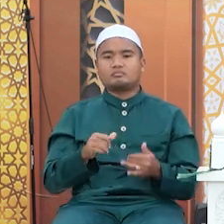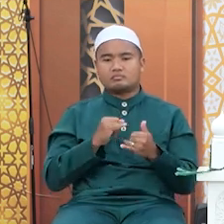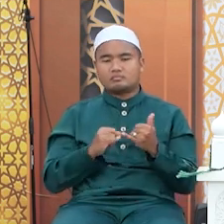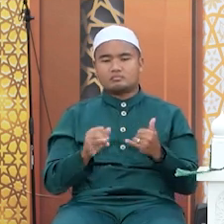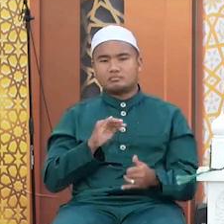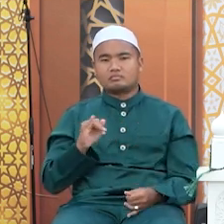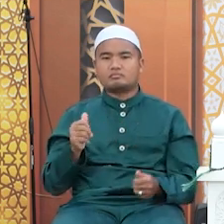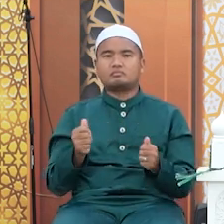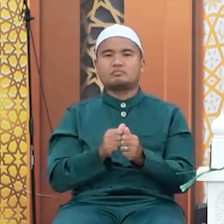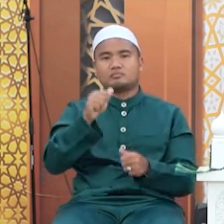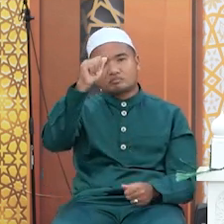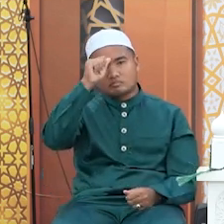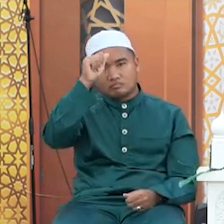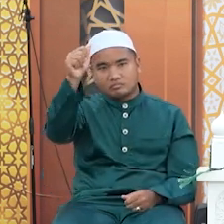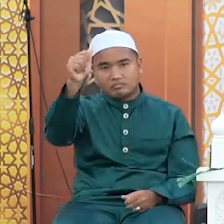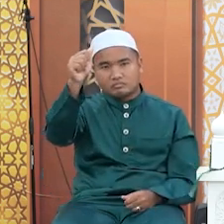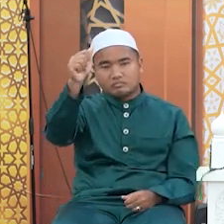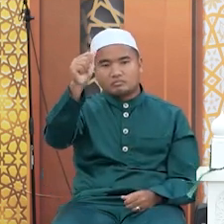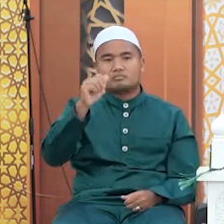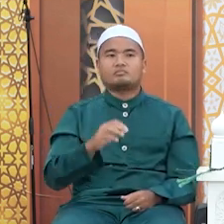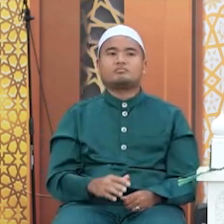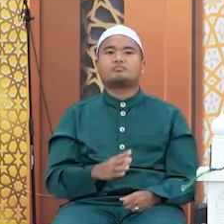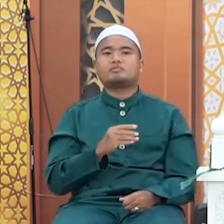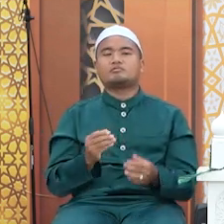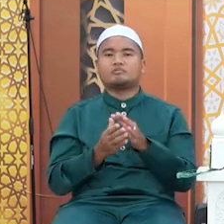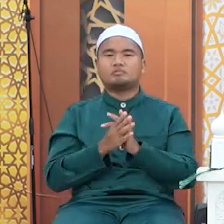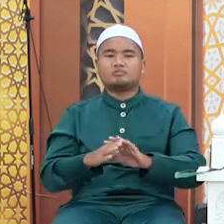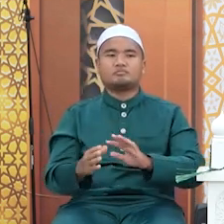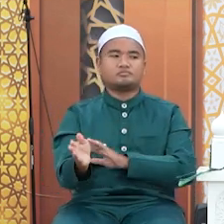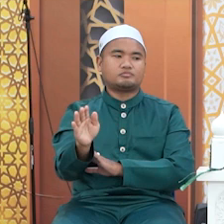walakum. Wassalamualaikum warahmatullahi wabarakatuh.